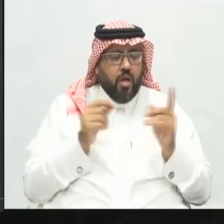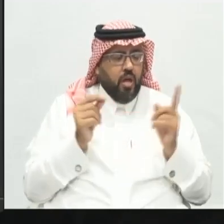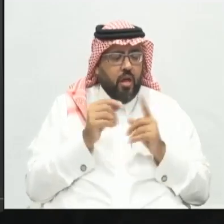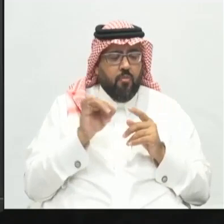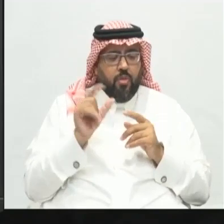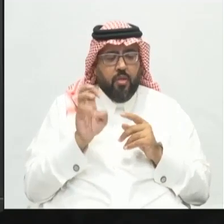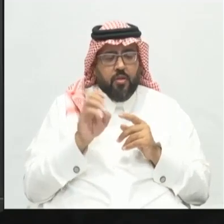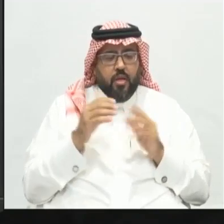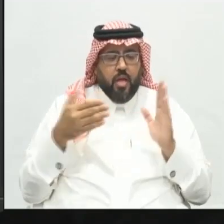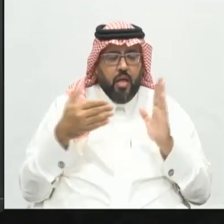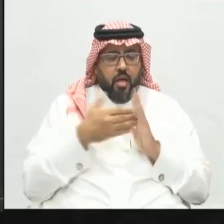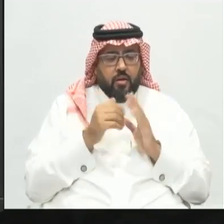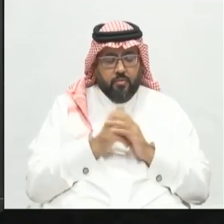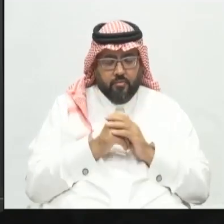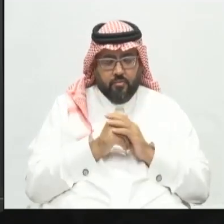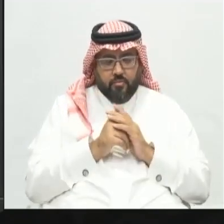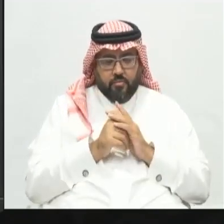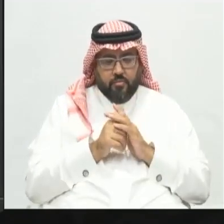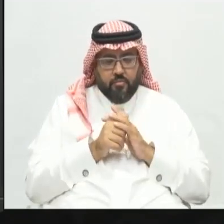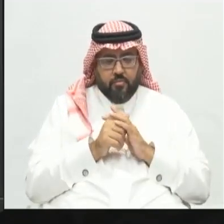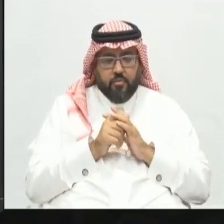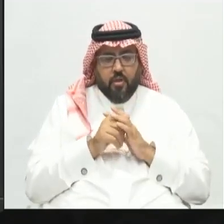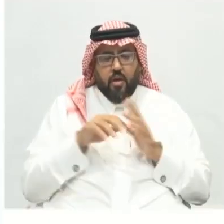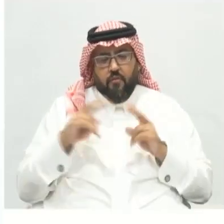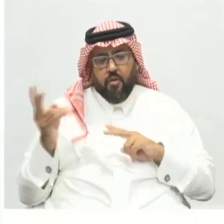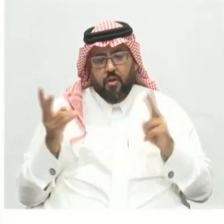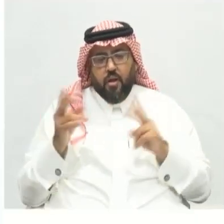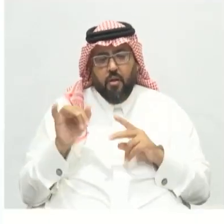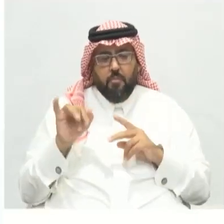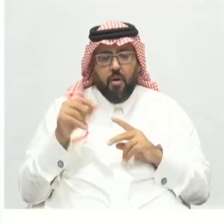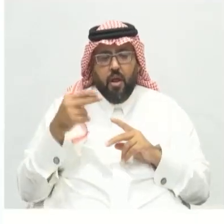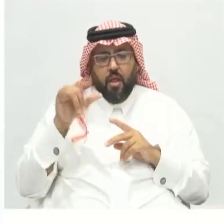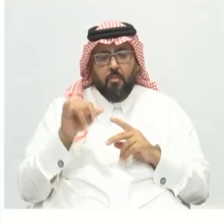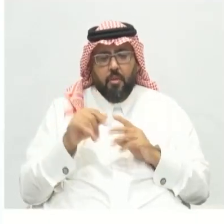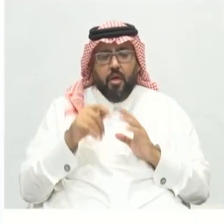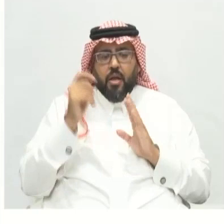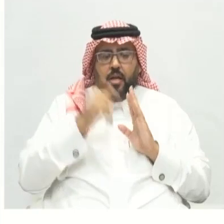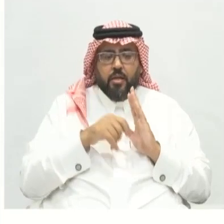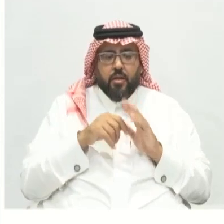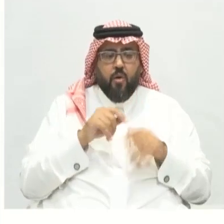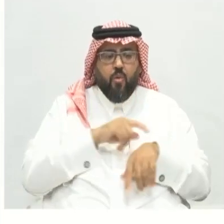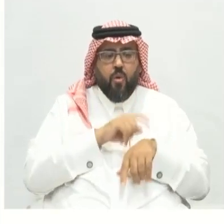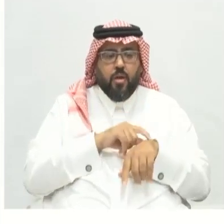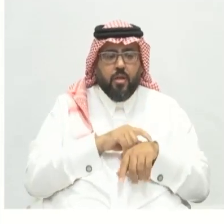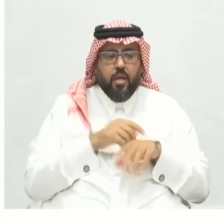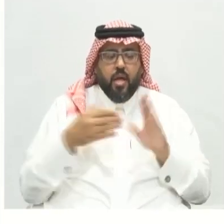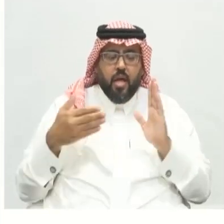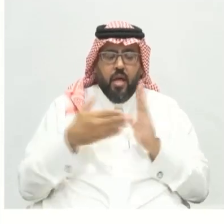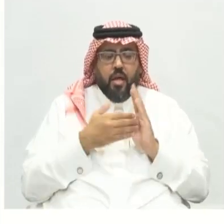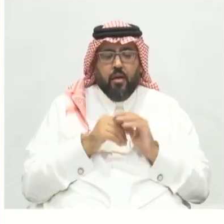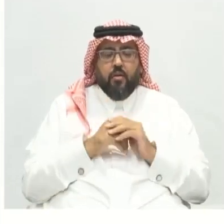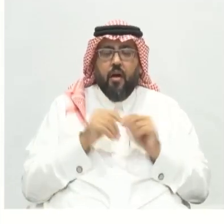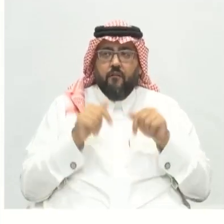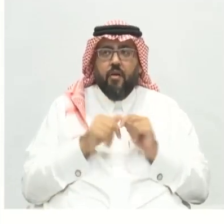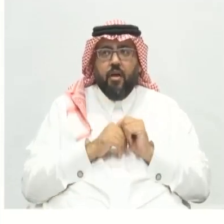المنتج النهائي في الوقت المحدد ما الفرق بين المعلم الرئيس والموعد النهائي تعرفنا في المشاريع ان